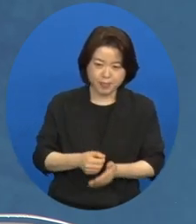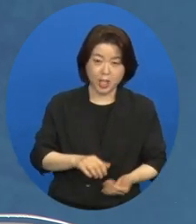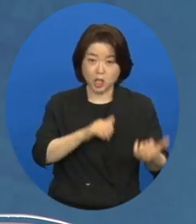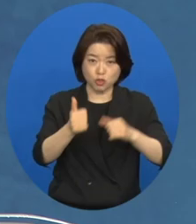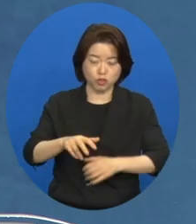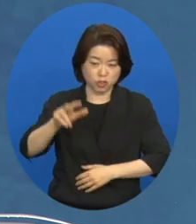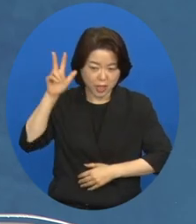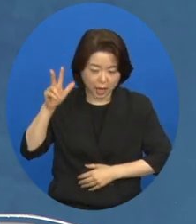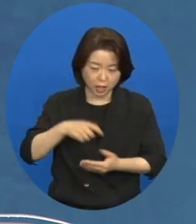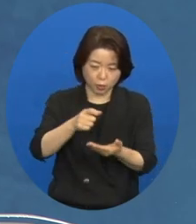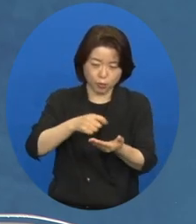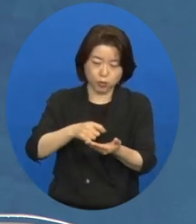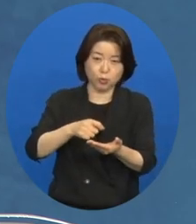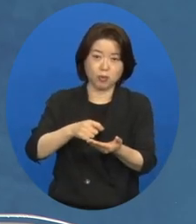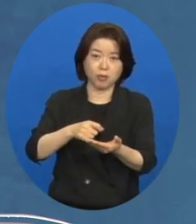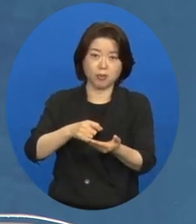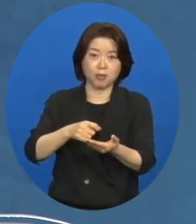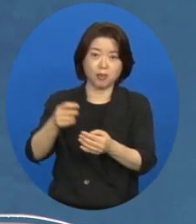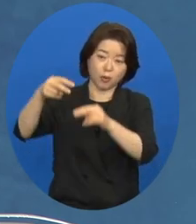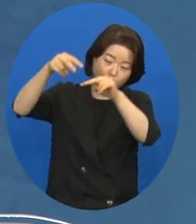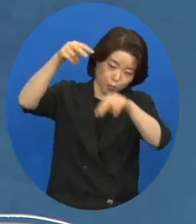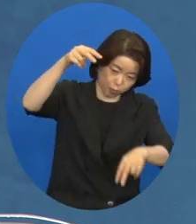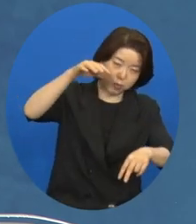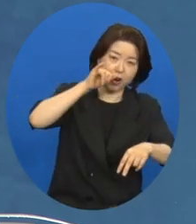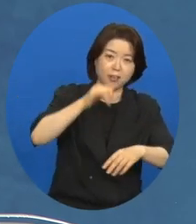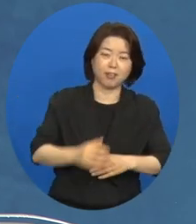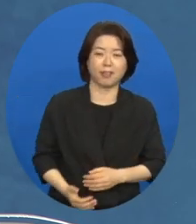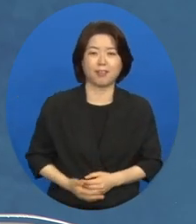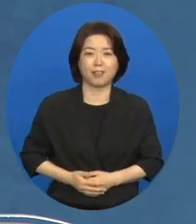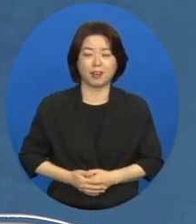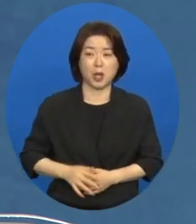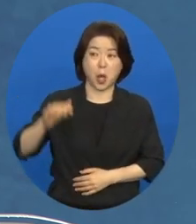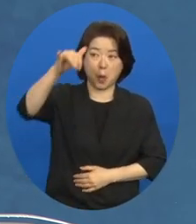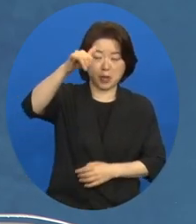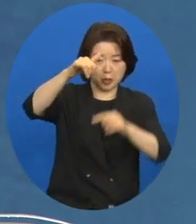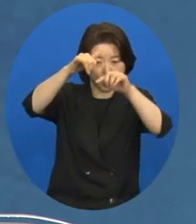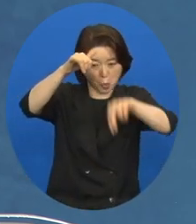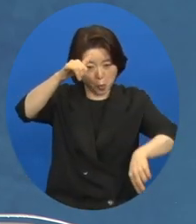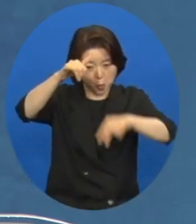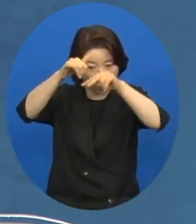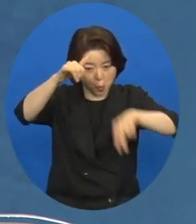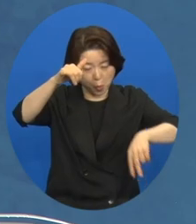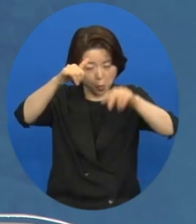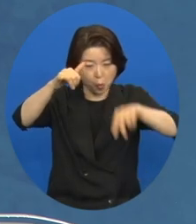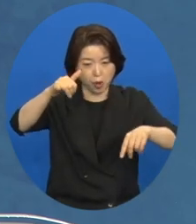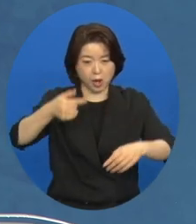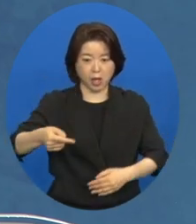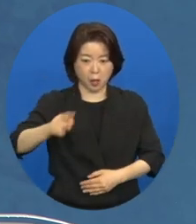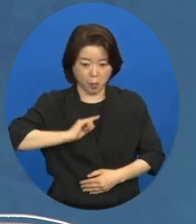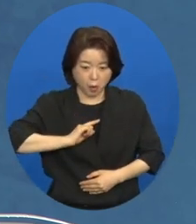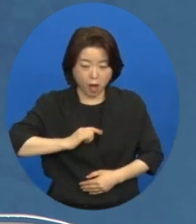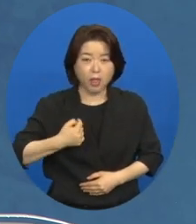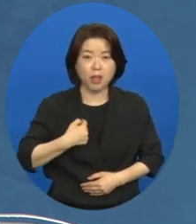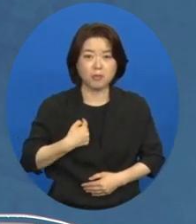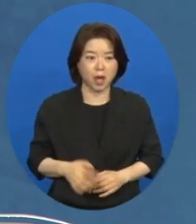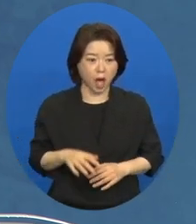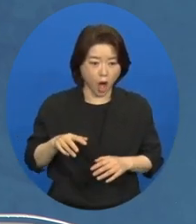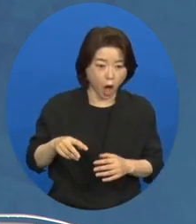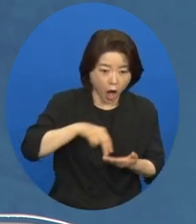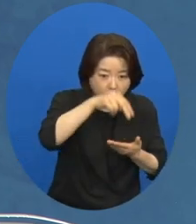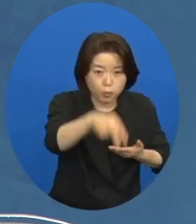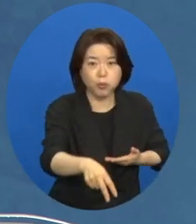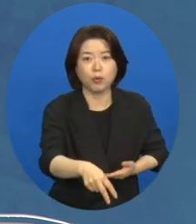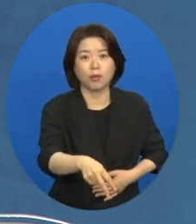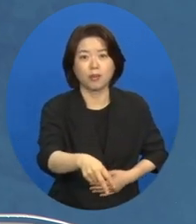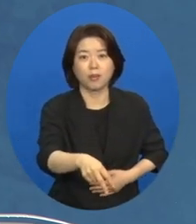것이죠. 비행기를 타고 이제 한 사람 한 사람씩 떨어지는데 제 차례가 와서 저도 하다 그냥